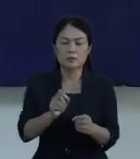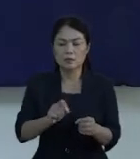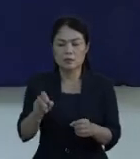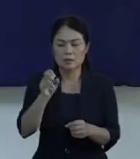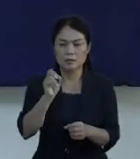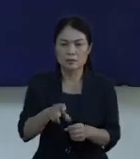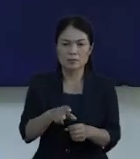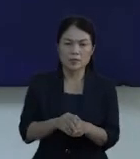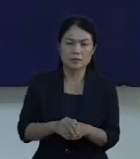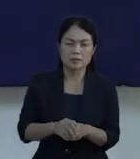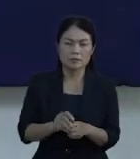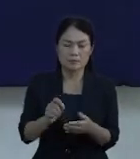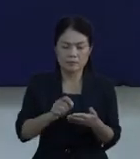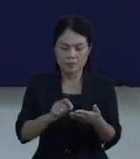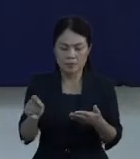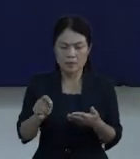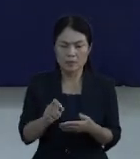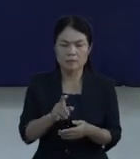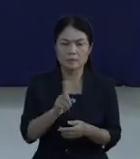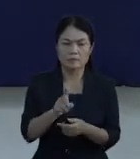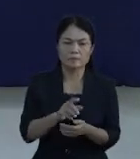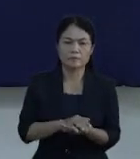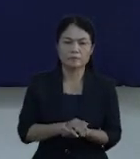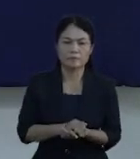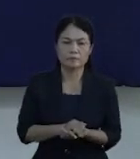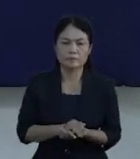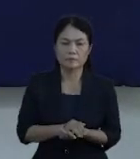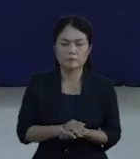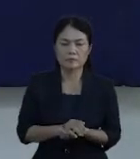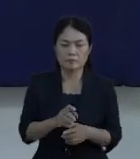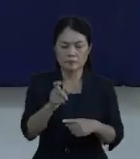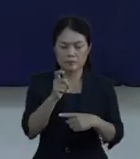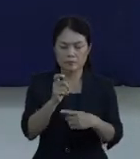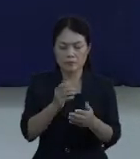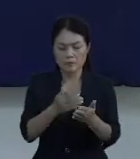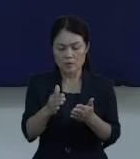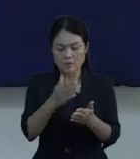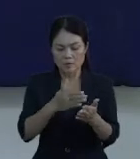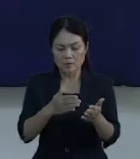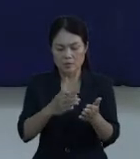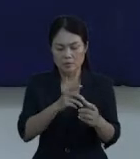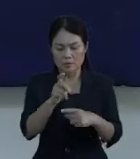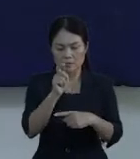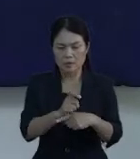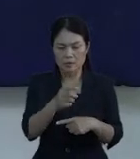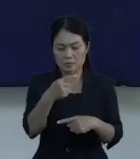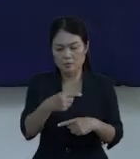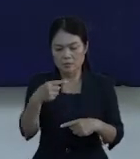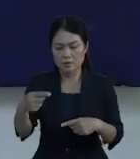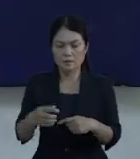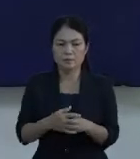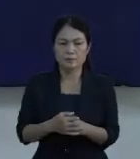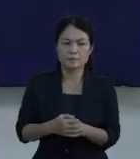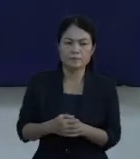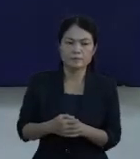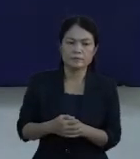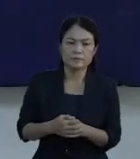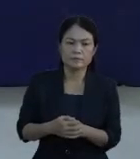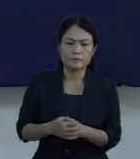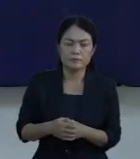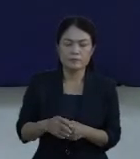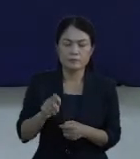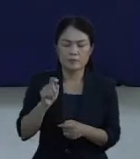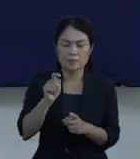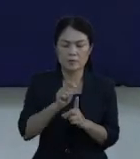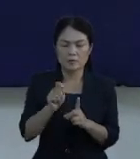râu nè con á bà lớn tí mùi bằng cốt trăm tung liền bà liền chứng nhận rộp